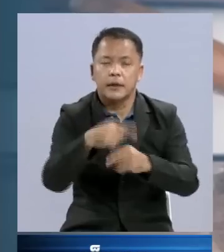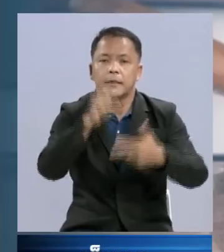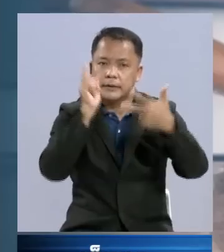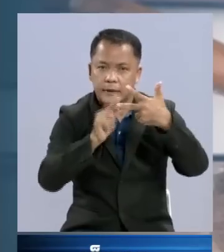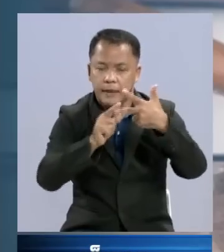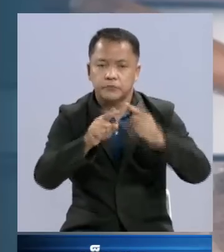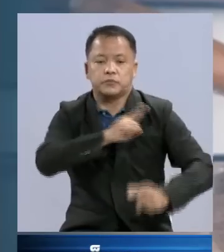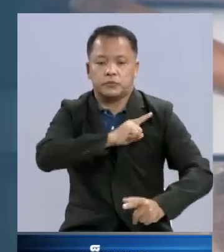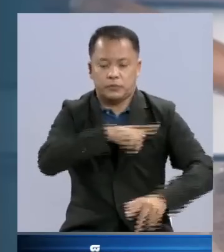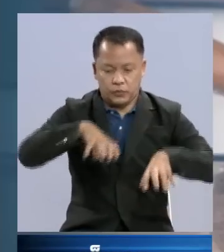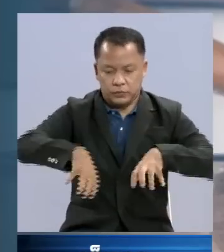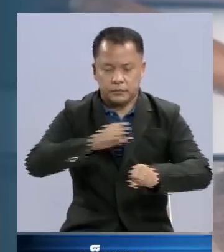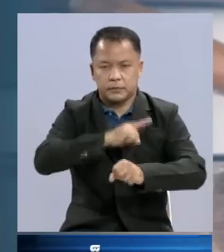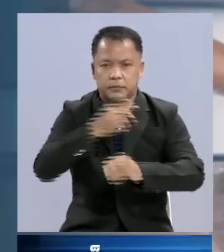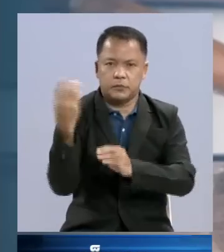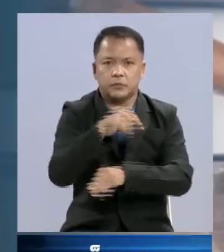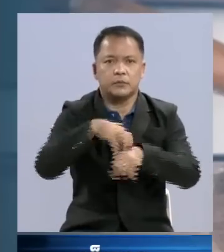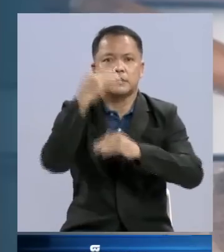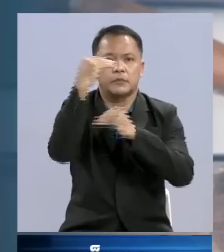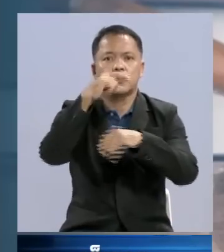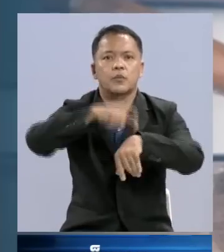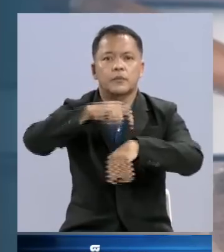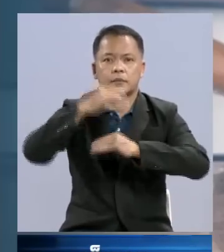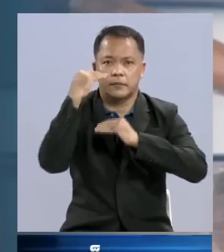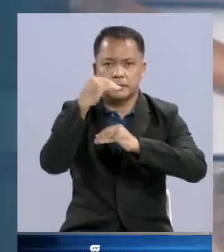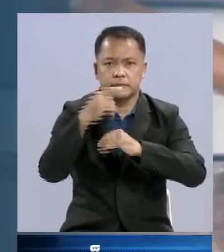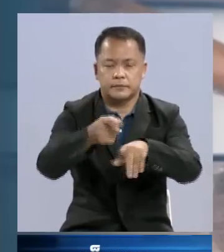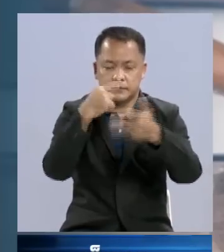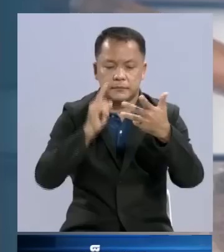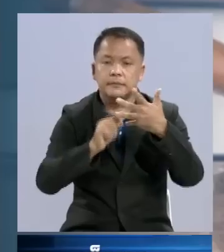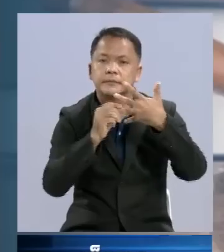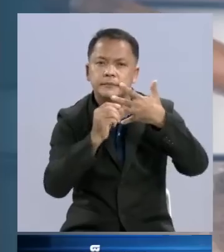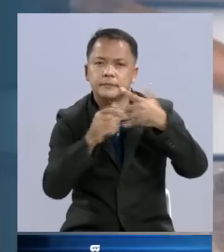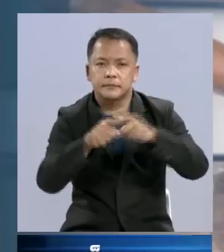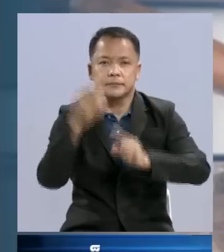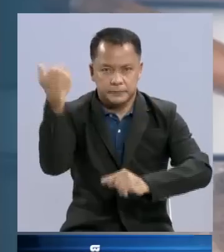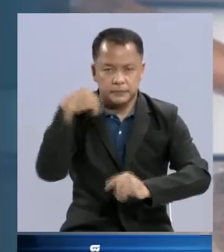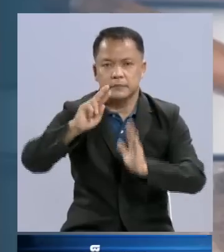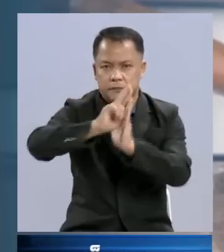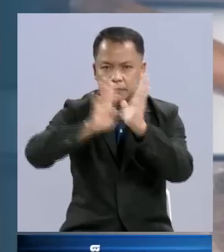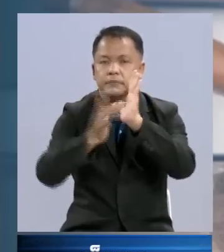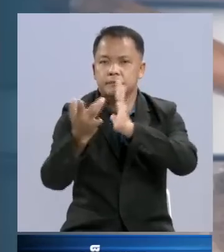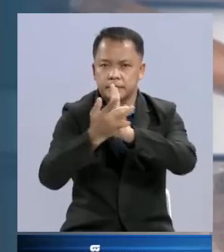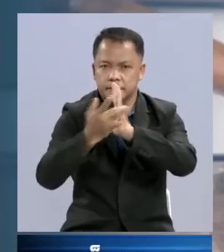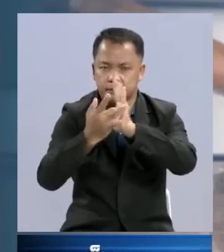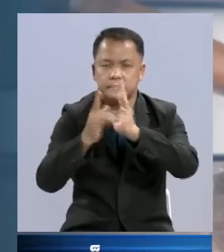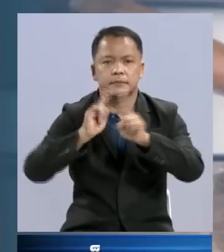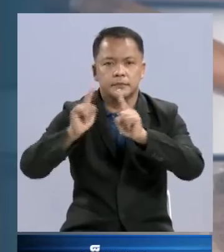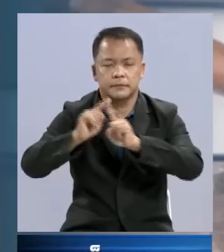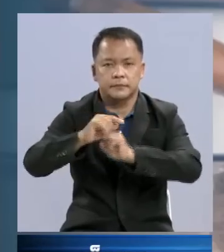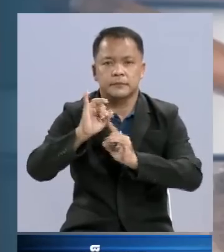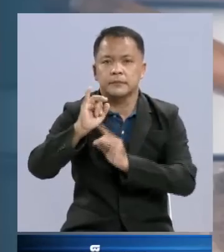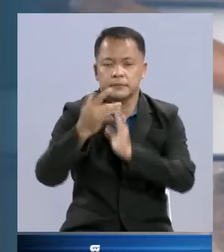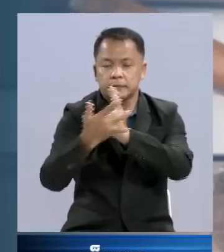ที่3เจ้าหน้าที่ดำเนินงานให้เสร็จภายในกรอบระยะเวลานั้นเรื่องที่4ต้องมีระบบเทคโนโลยีสารสนเทศหรือว่า